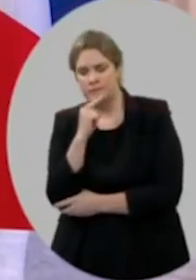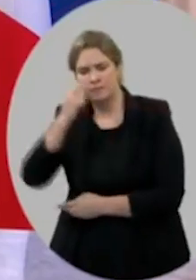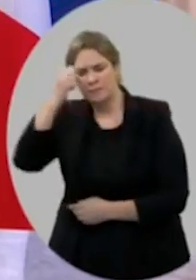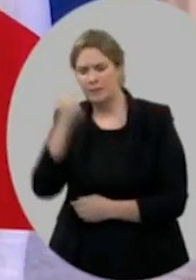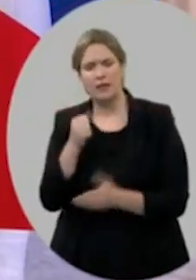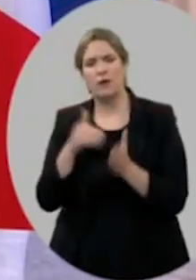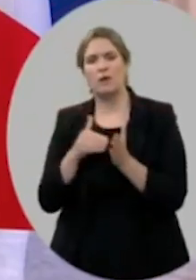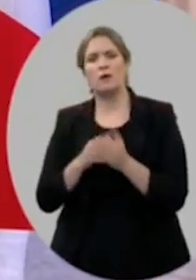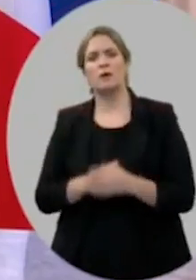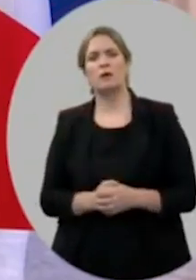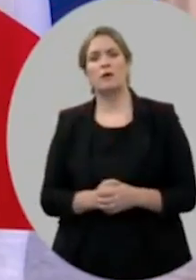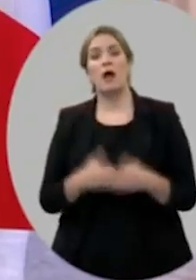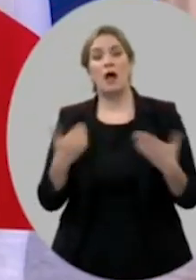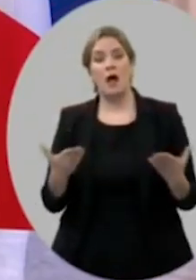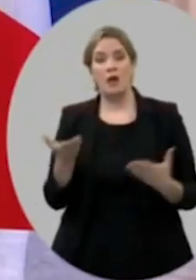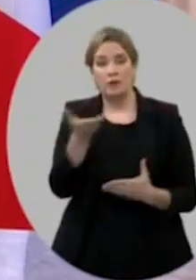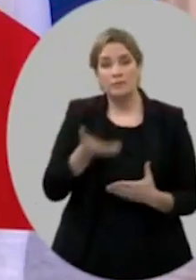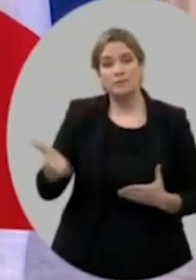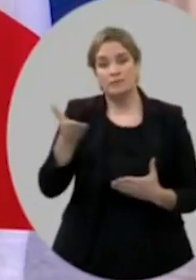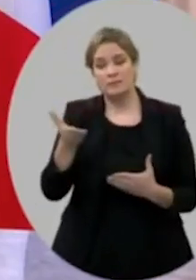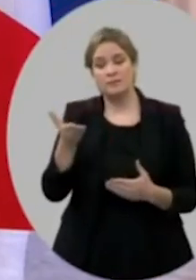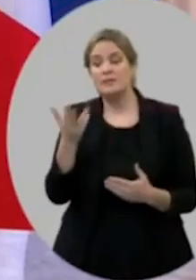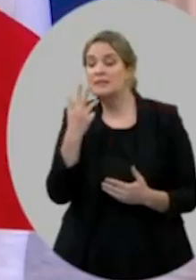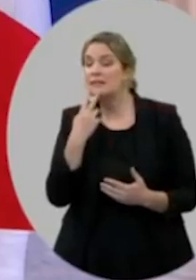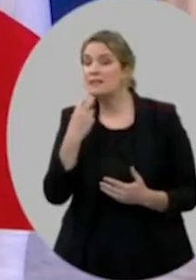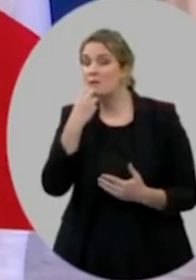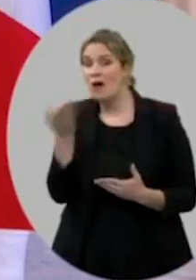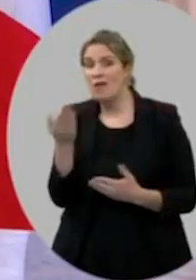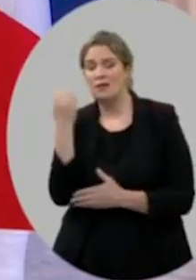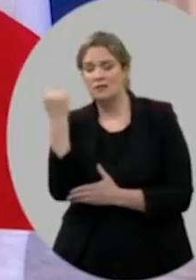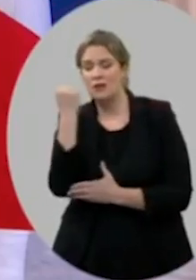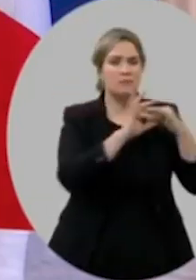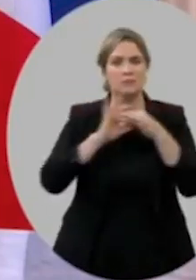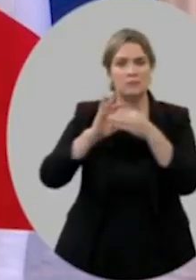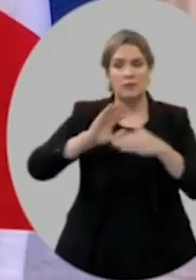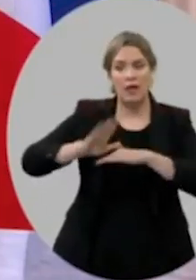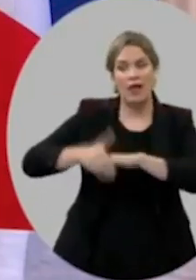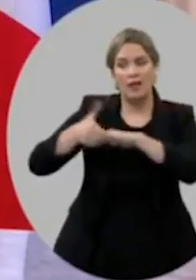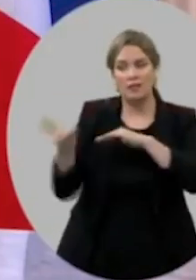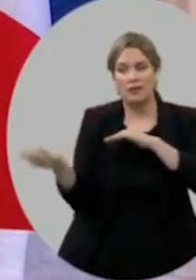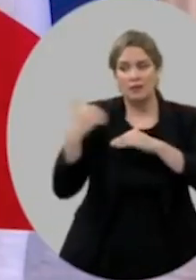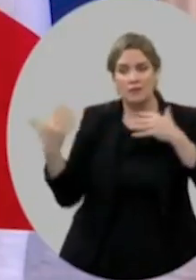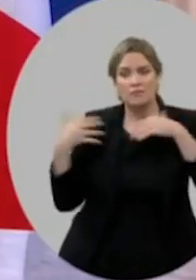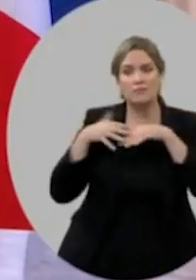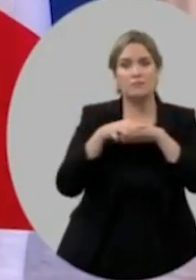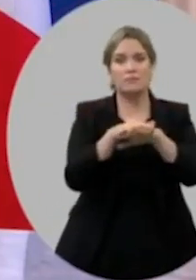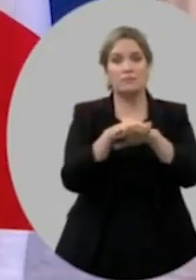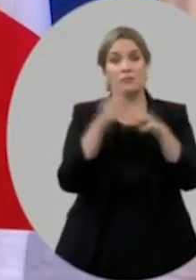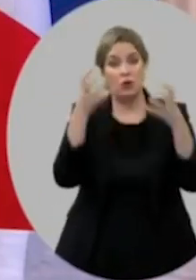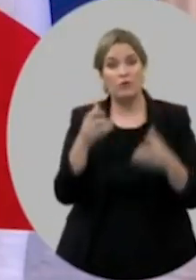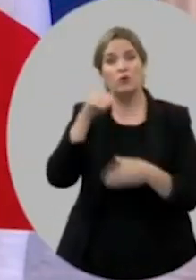Alors, à nos concitoyens, qui sont une foule haineuse, et je leur adresse la